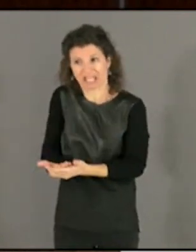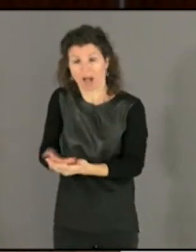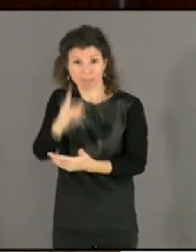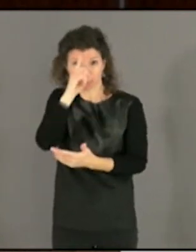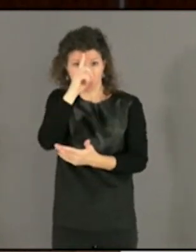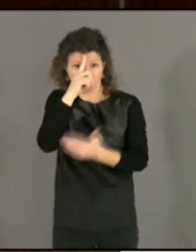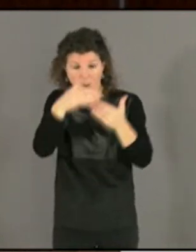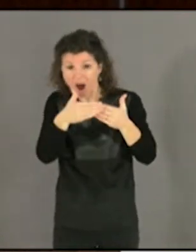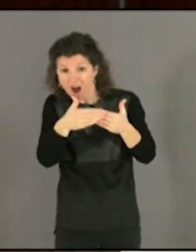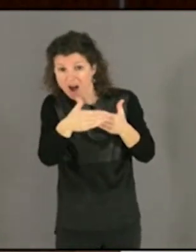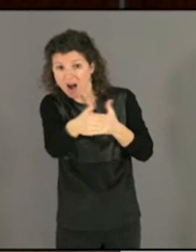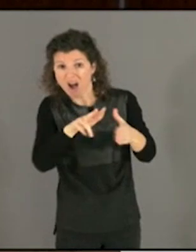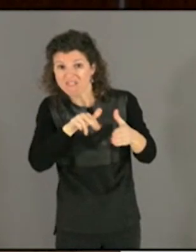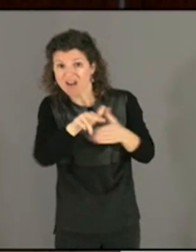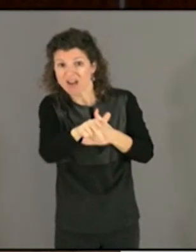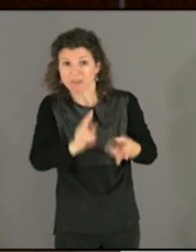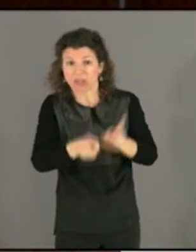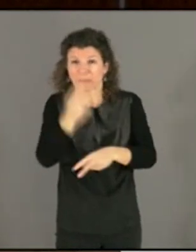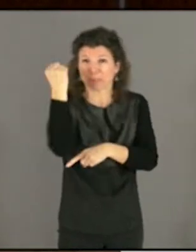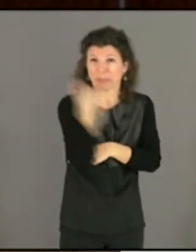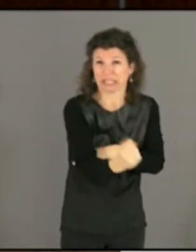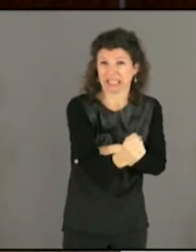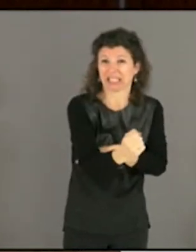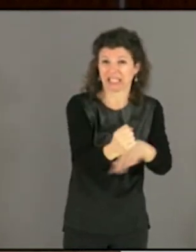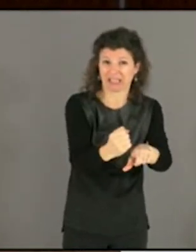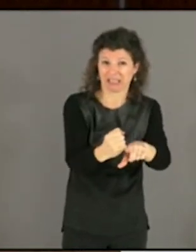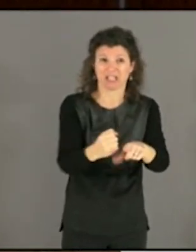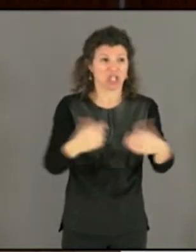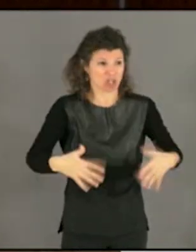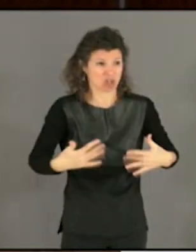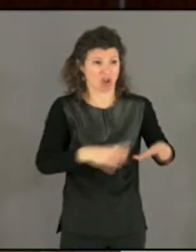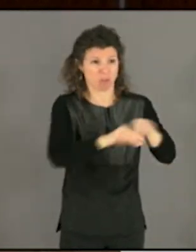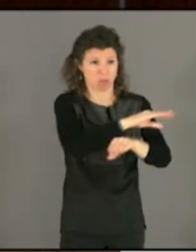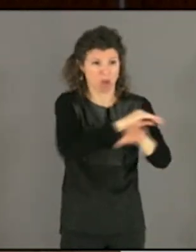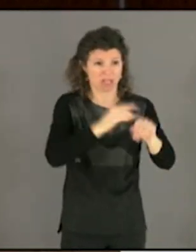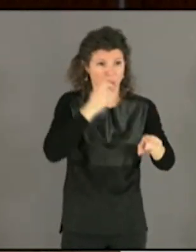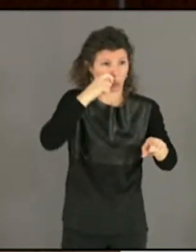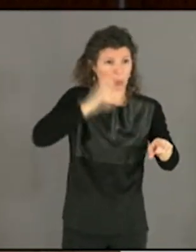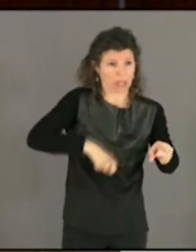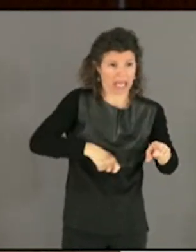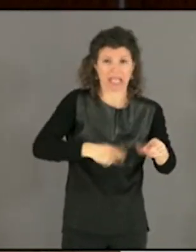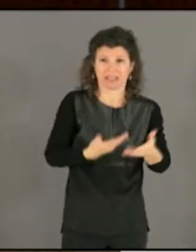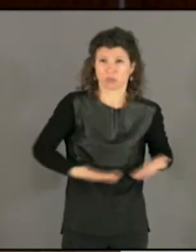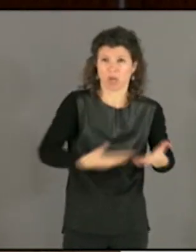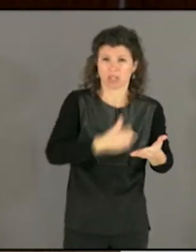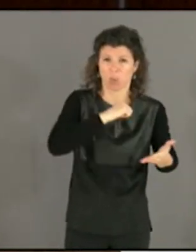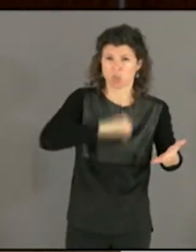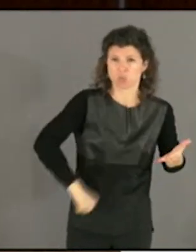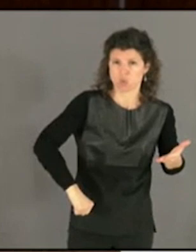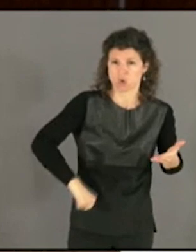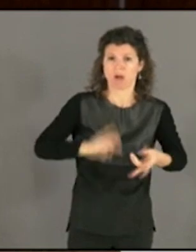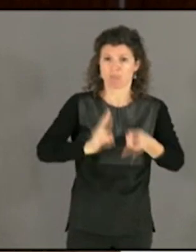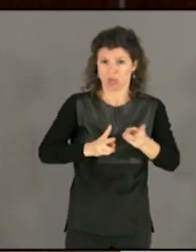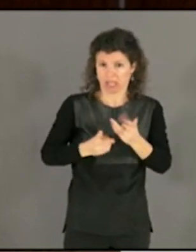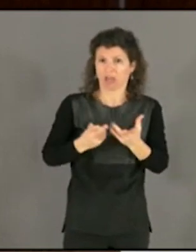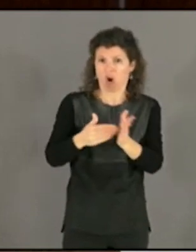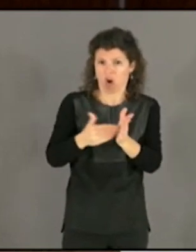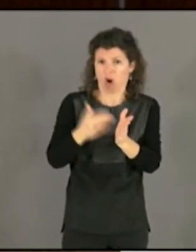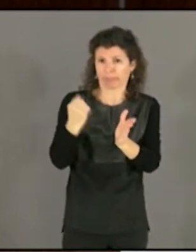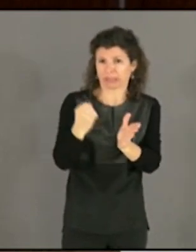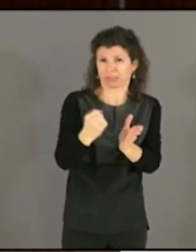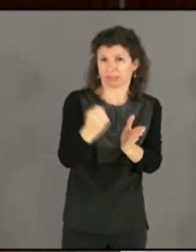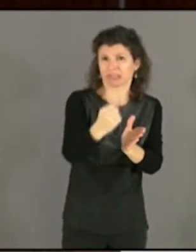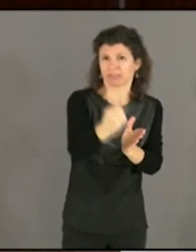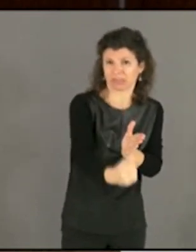Malgré ce que subit déjà le peuple ukrainien, le pire peut être encore devant nous. Alors, sachons raison garder, tirons